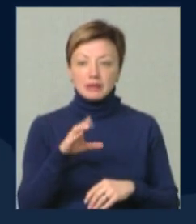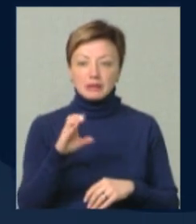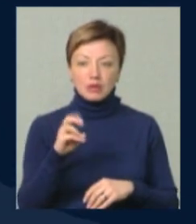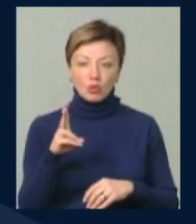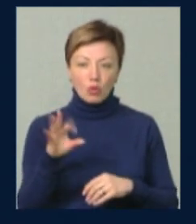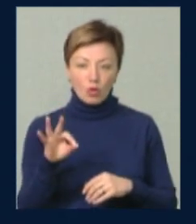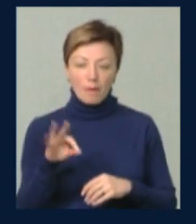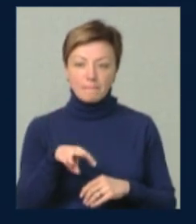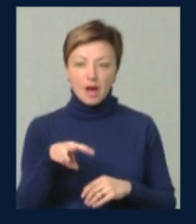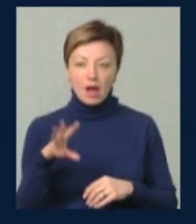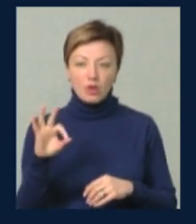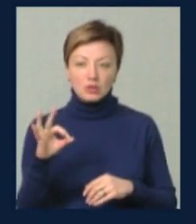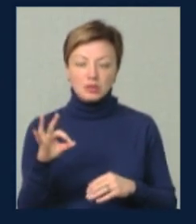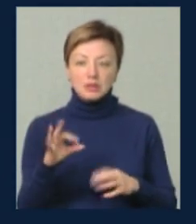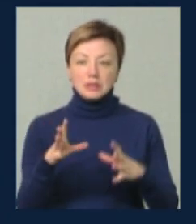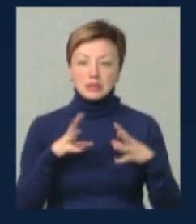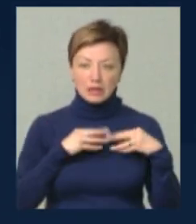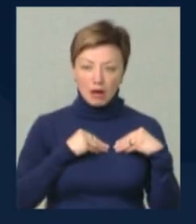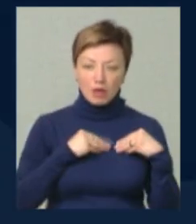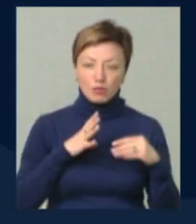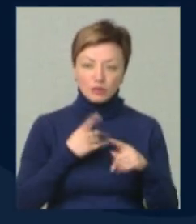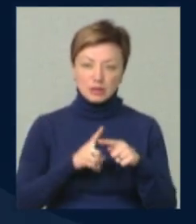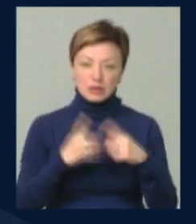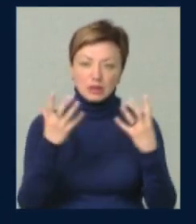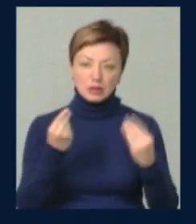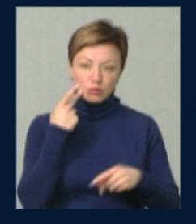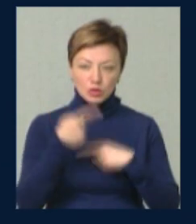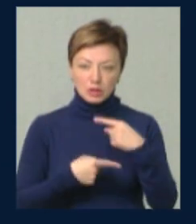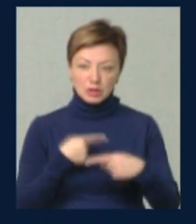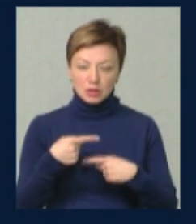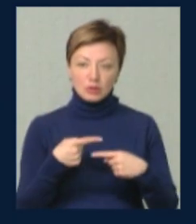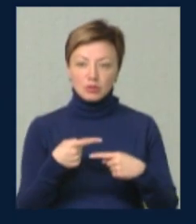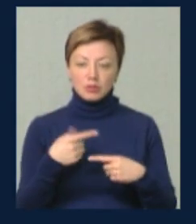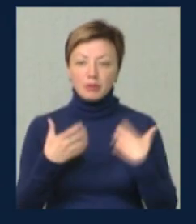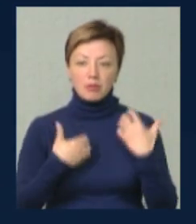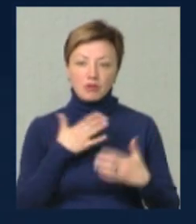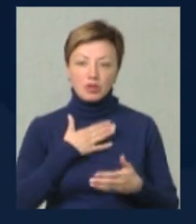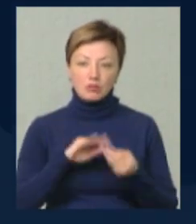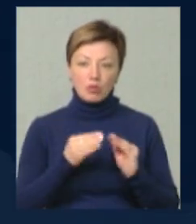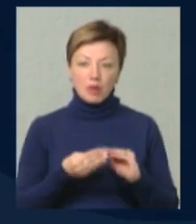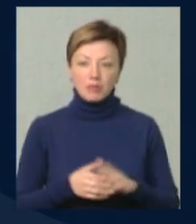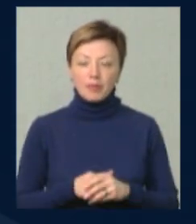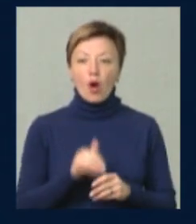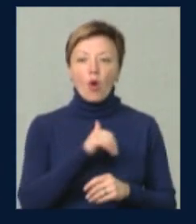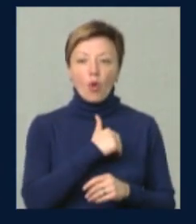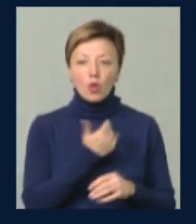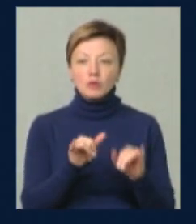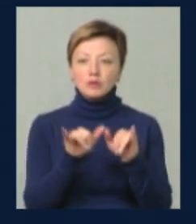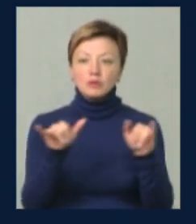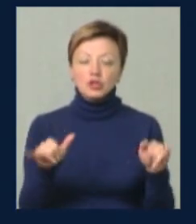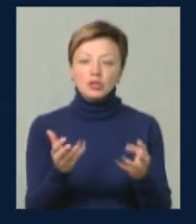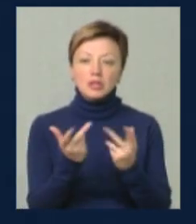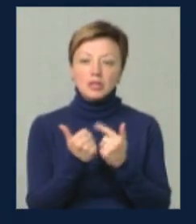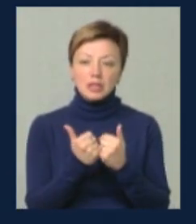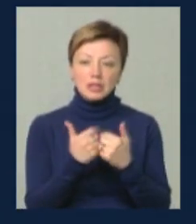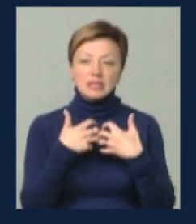Михайла Олександровича, який з нами був в ці дні постійно і переймався нашими проблемами. Ми хочемо збільшити